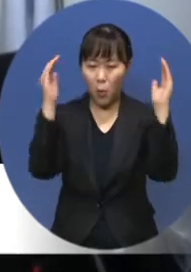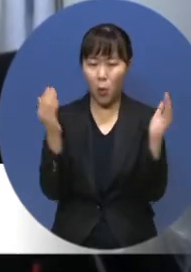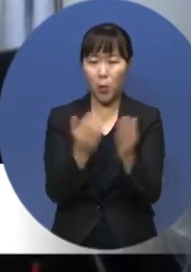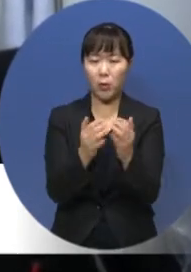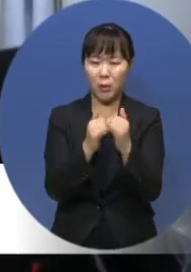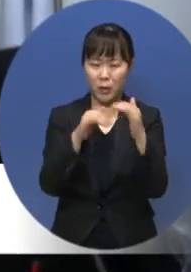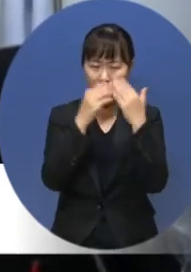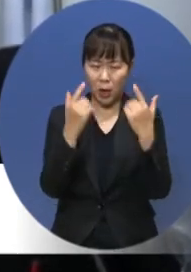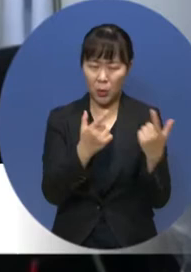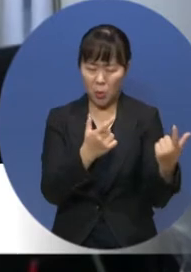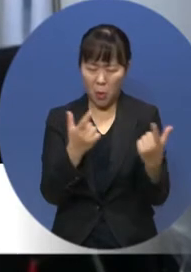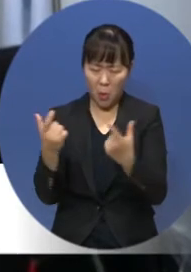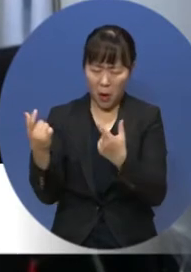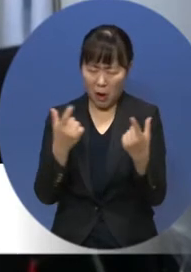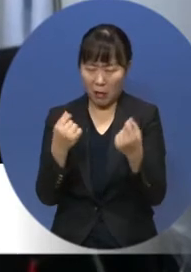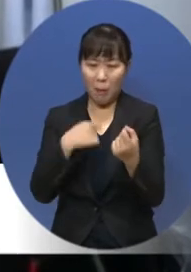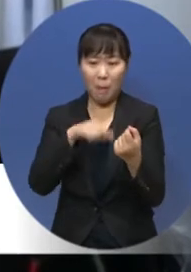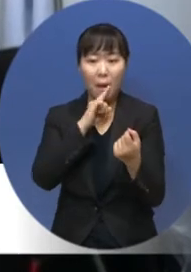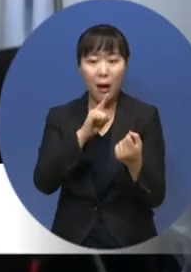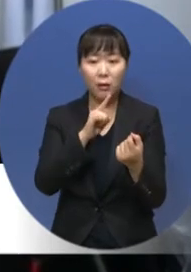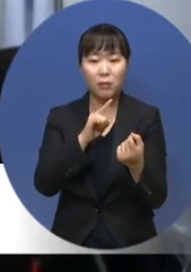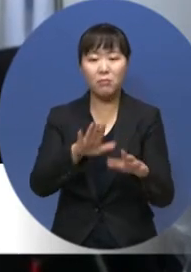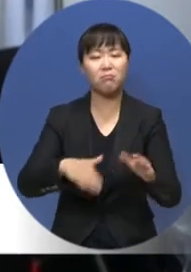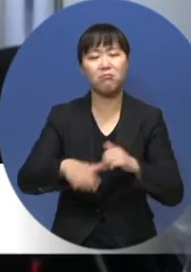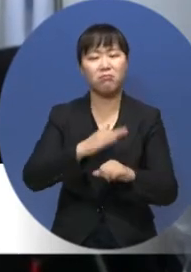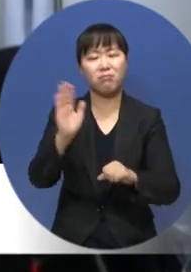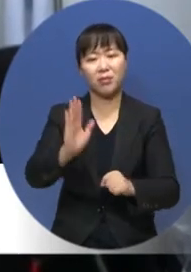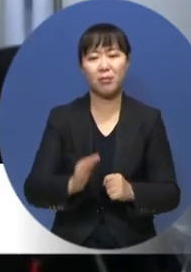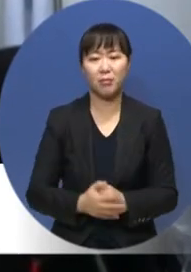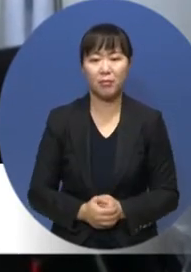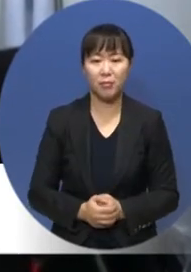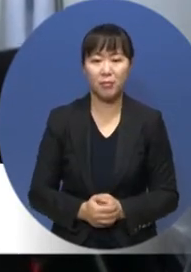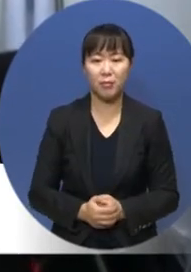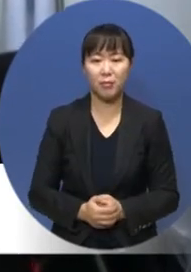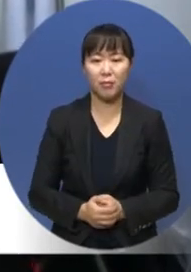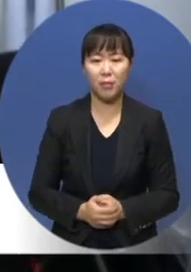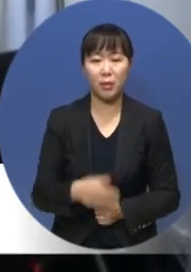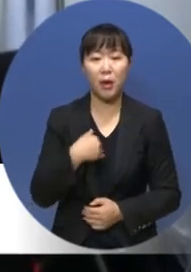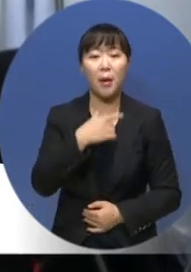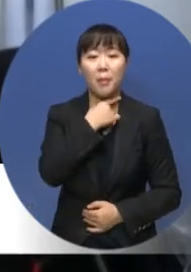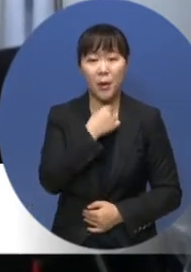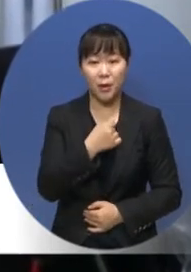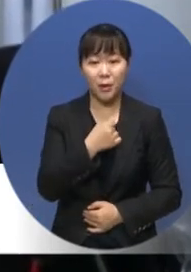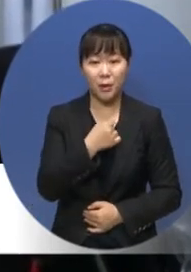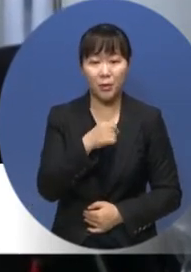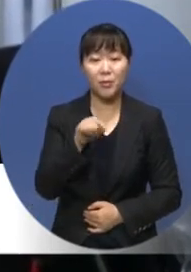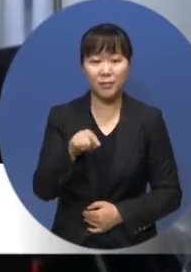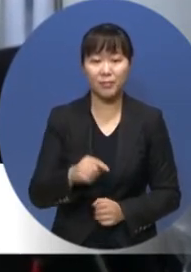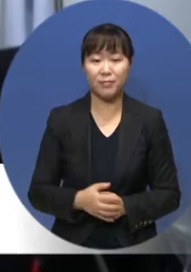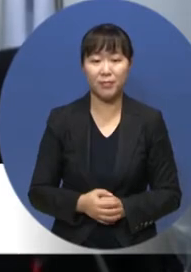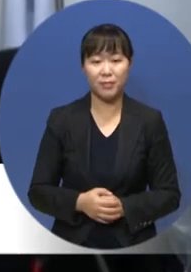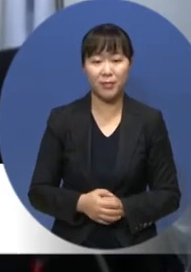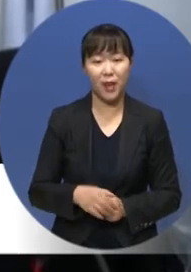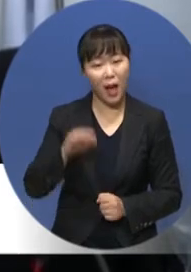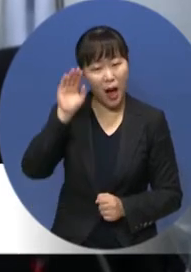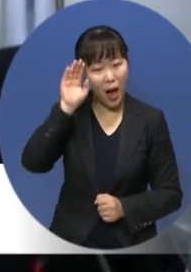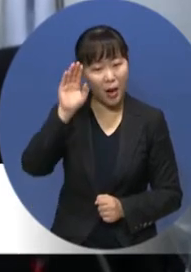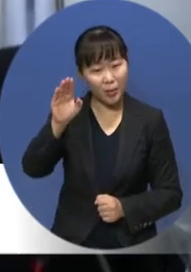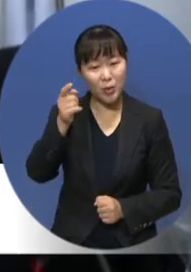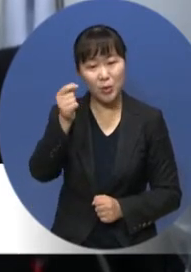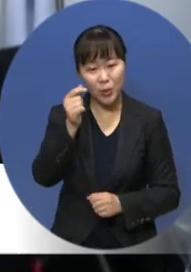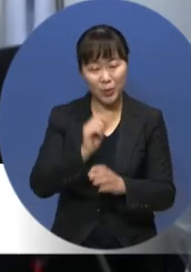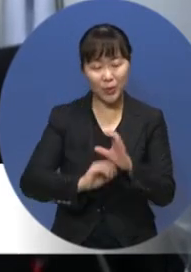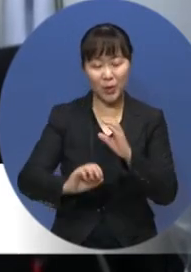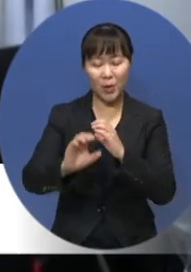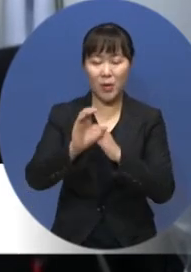분들이 공평하는데 그게 공평합니까? 제가 바라고 싶은 건 그건데요. 앞으로도 조금